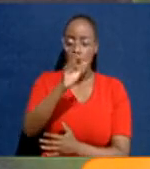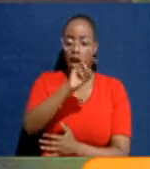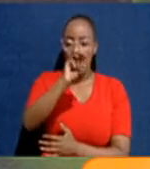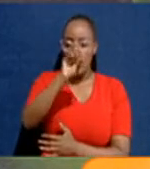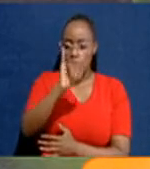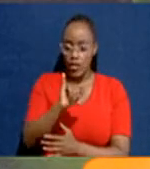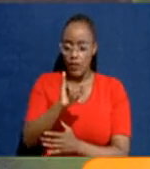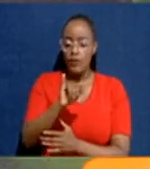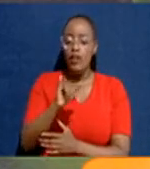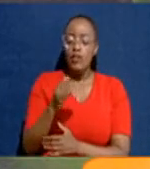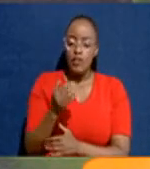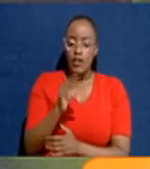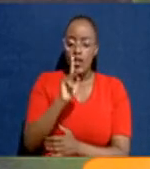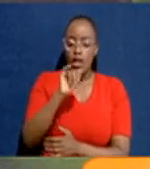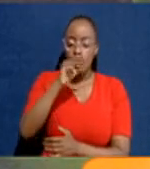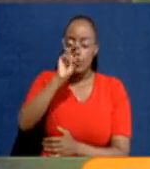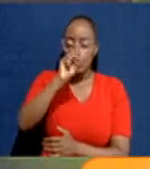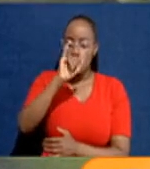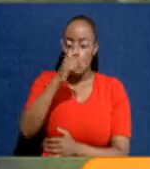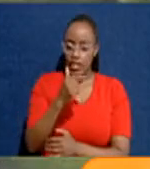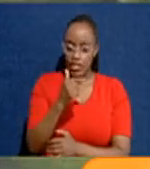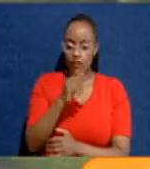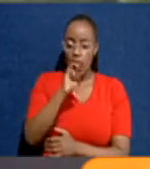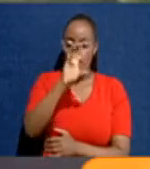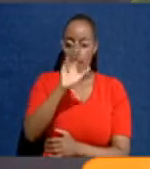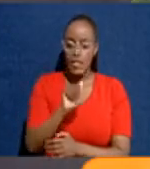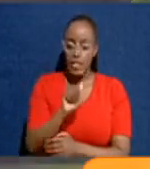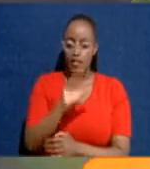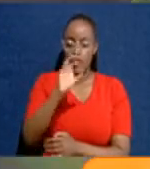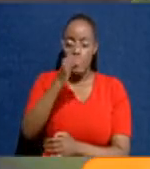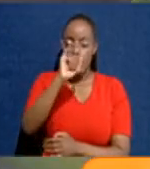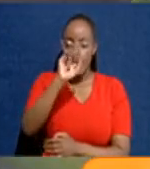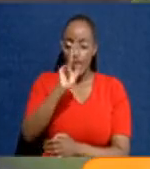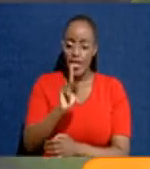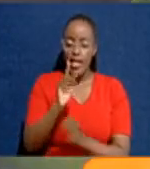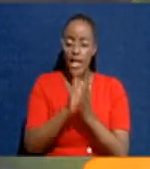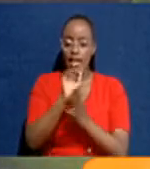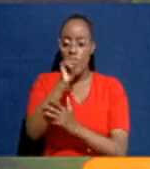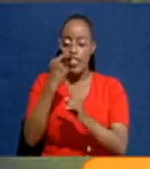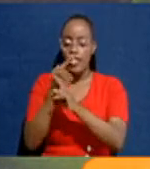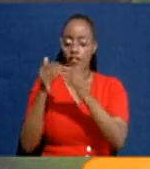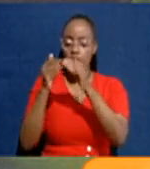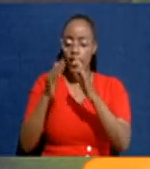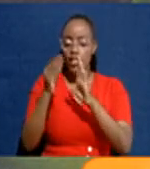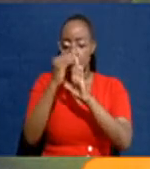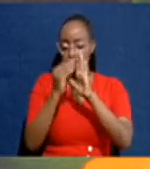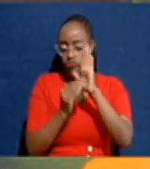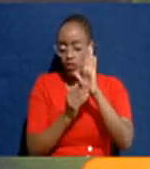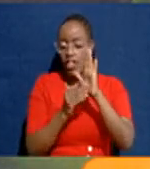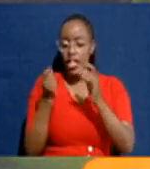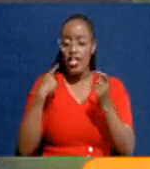Lagat, mwakilishi wa Kapsoit Paul Chirchir, mwakilishi wa wadi ya Chaik Matthew Korir na viongozi wengine kutoka kaunti ya